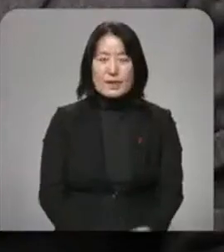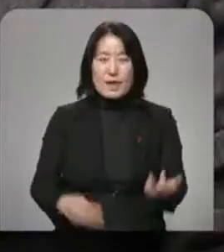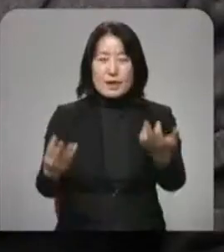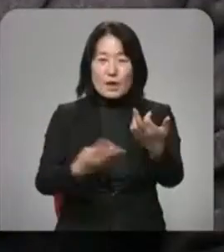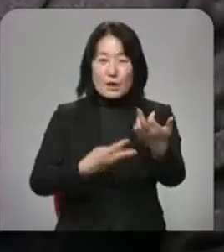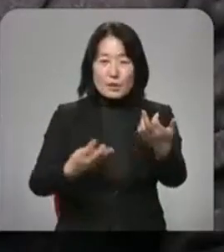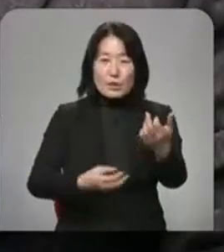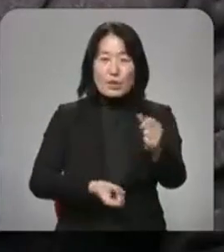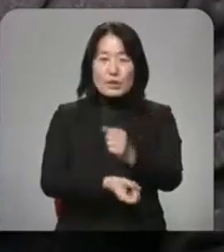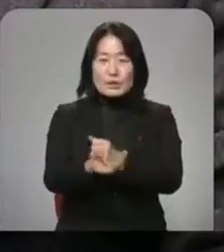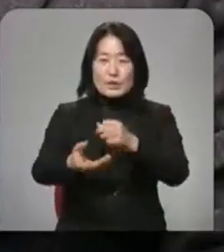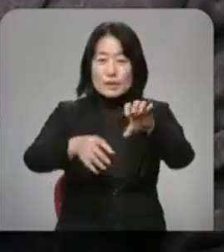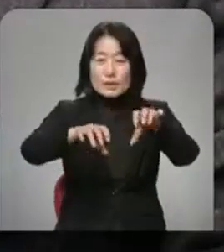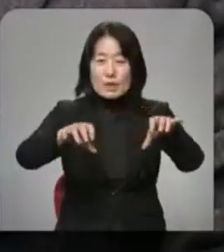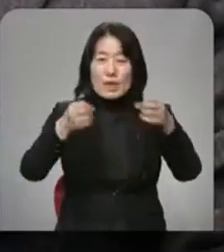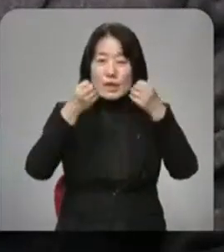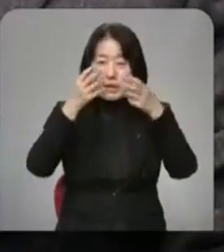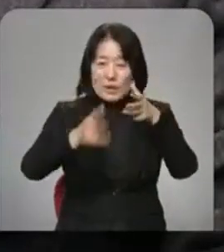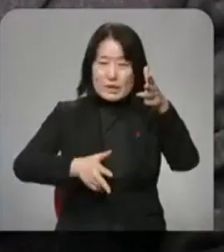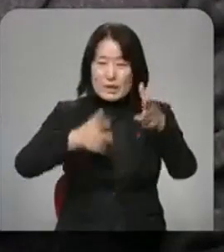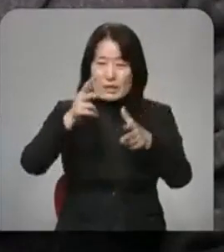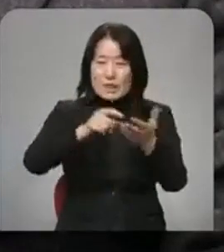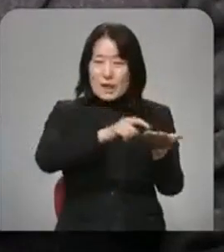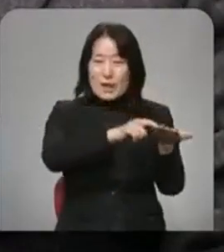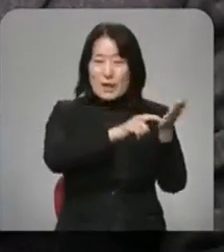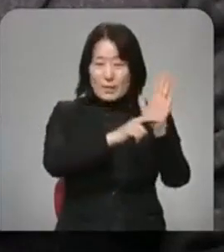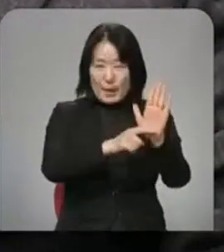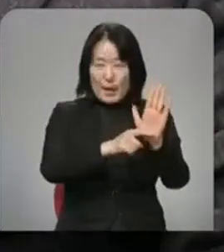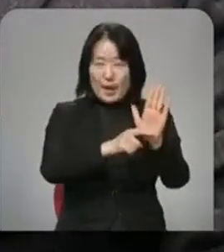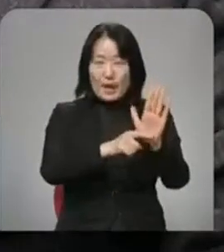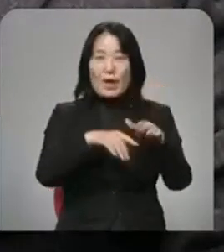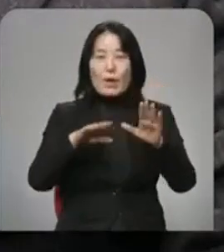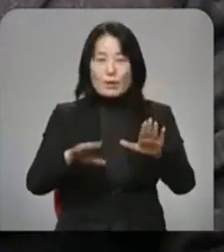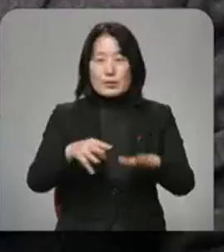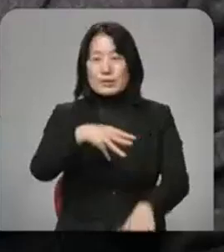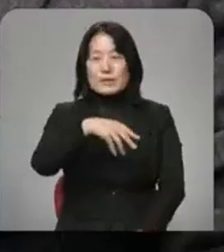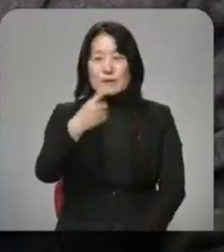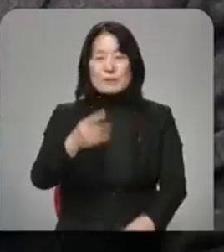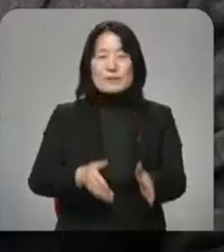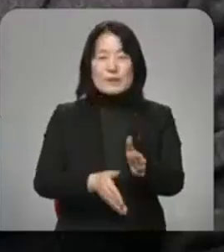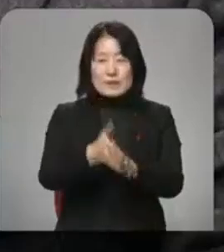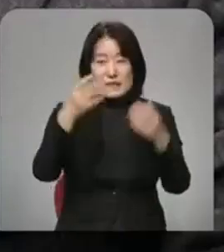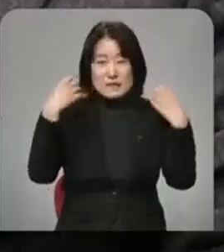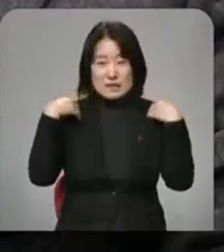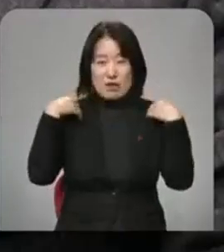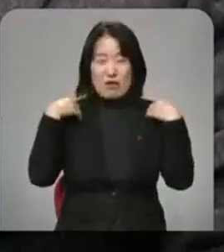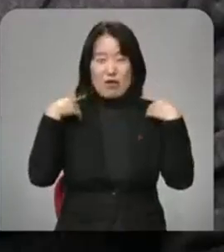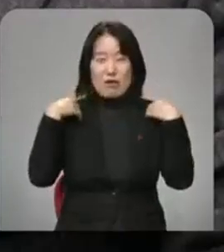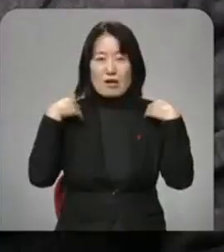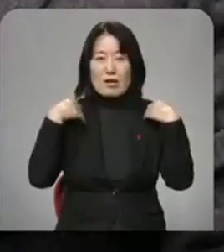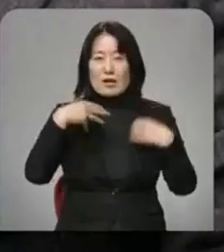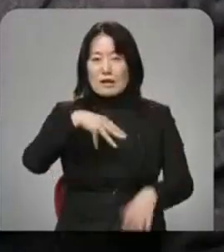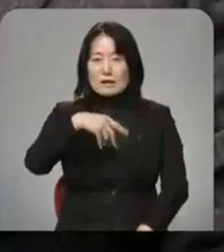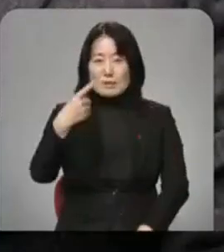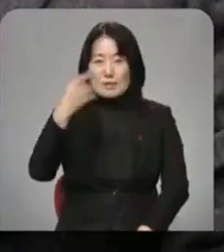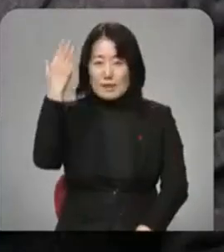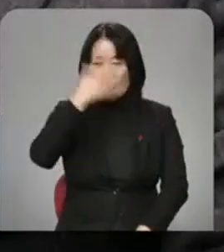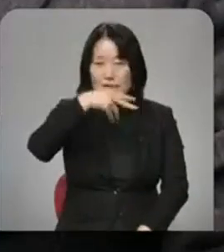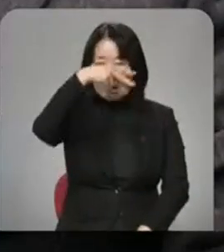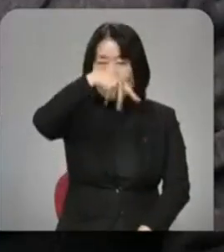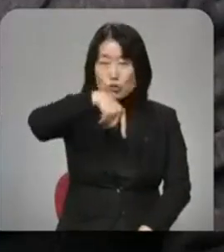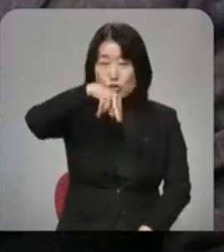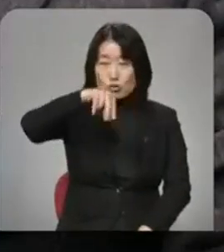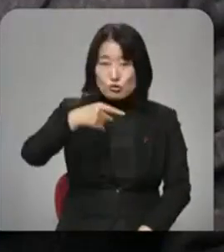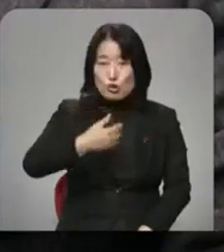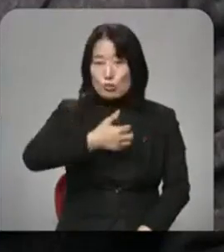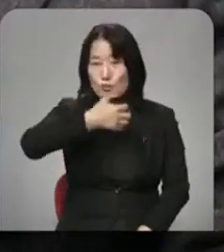강원도와 시군의 새해 설계를 알아보는 연속 보도 순서, 오늘은 삼척시 순서인데요. 삼척시는 청정수소